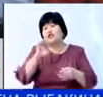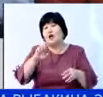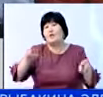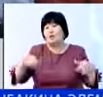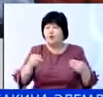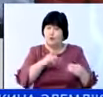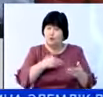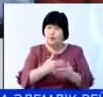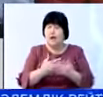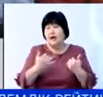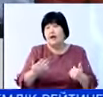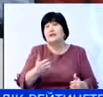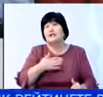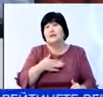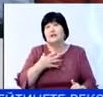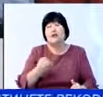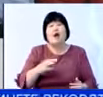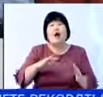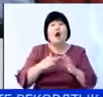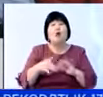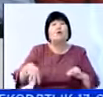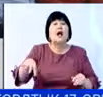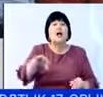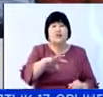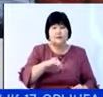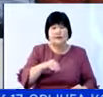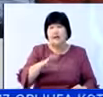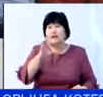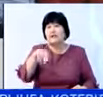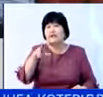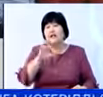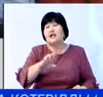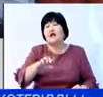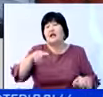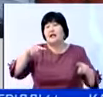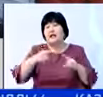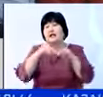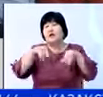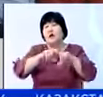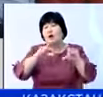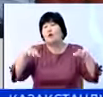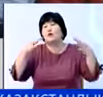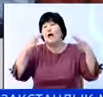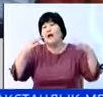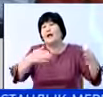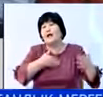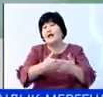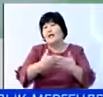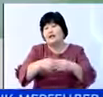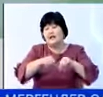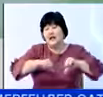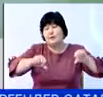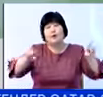Енді қазіргі күні бізде ауданымызда Сырдария аграрлық техникалық колледж жанынан еріктілер комитеті